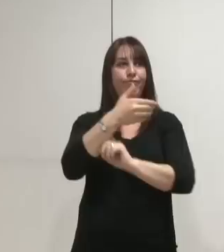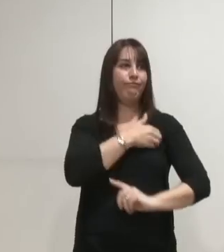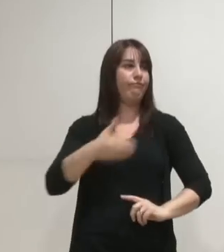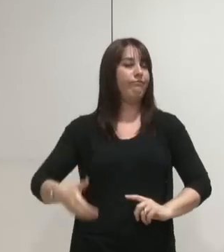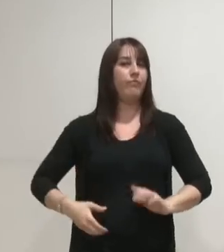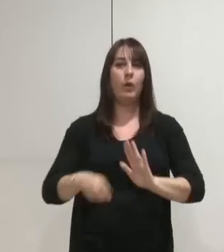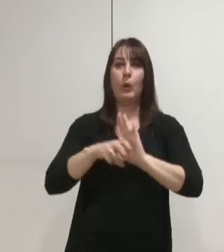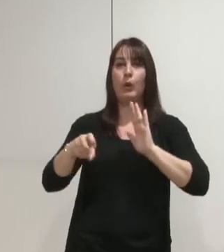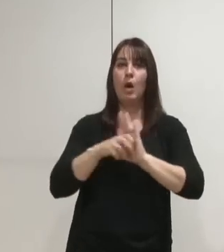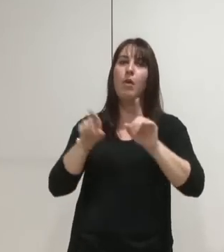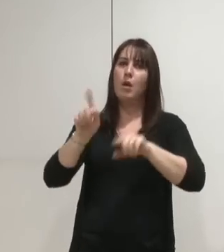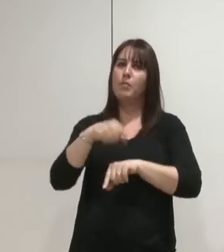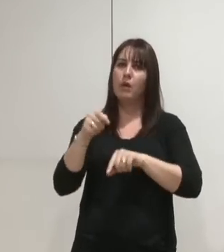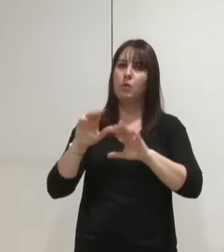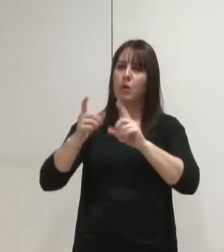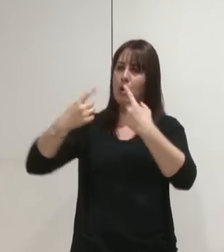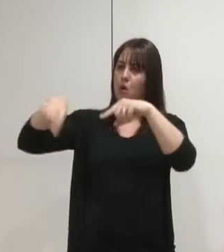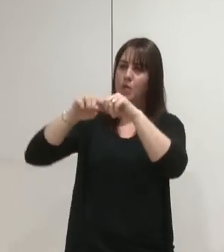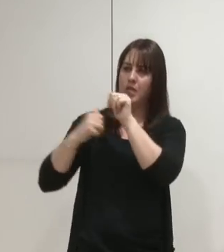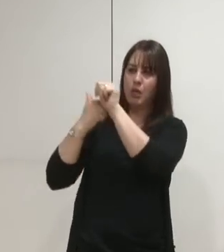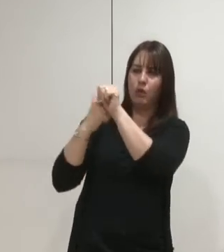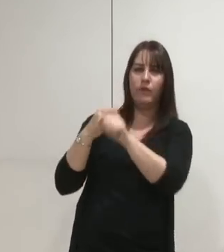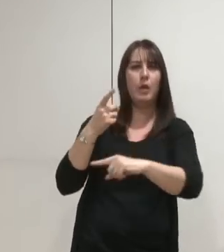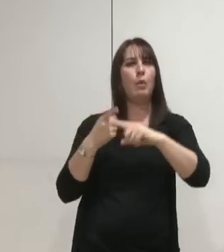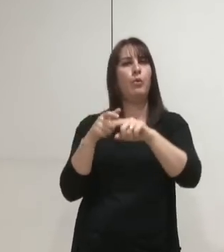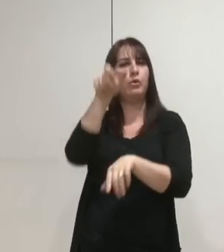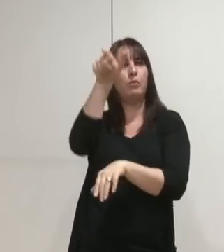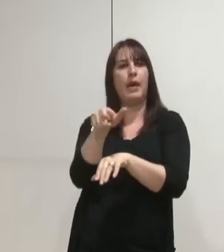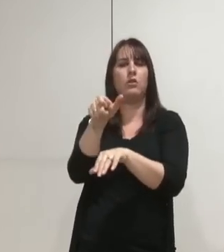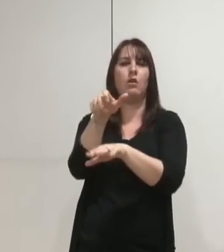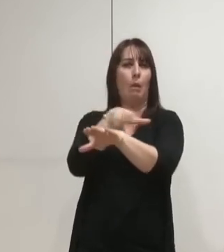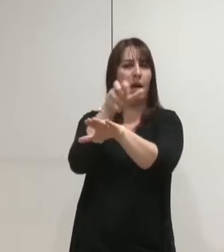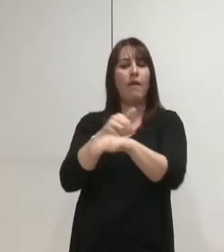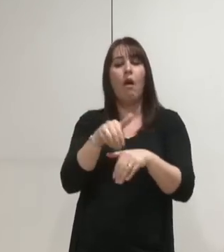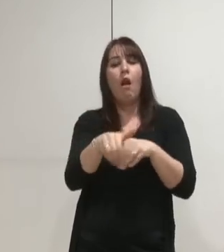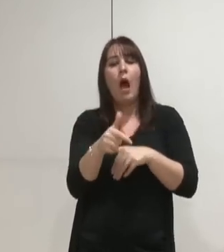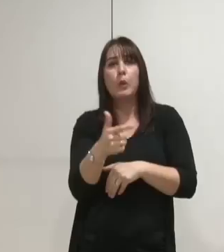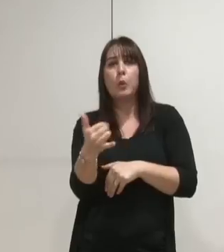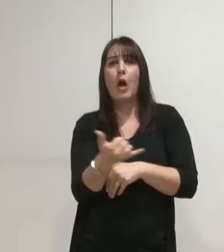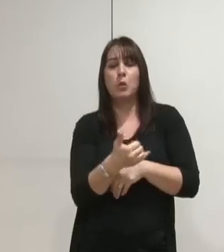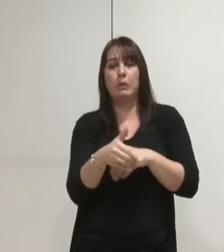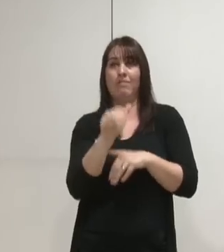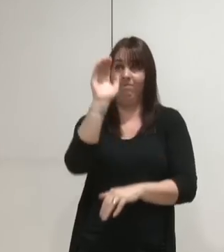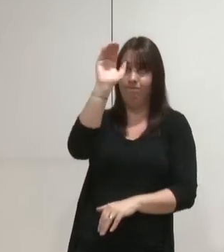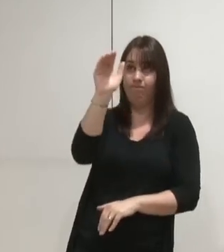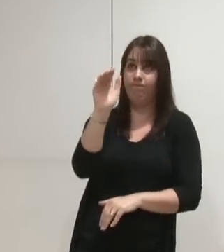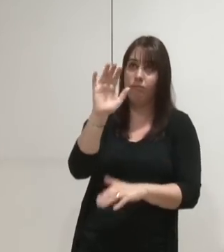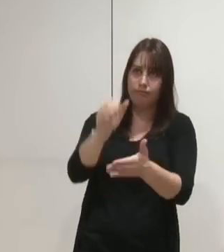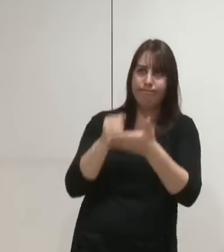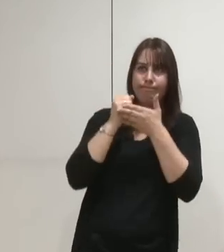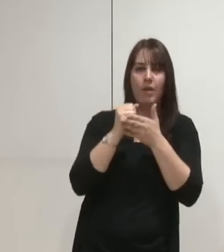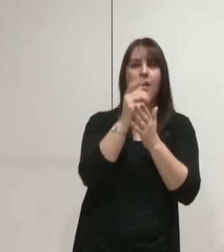comité de suivi sous la coordination du préfet qui va être convoqué dans les prochains jours pour assurer la mise en place du volet social de